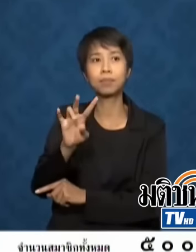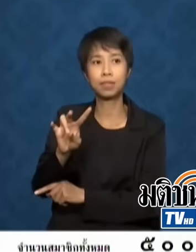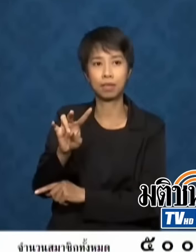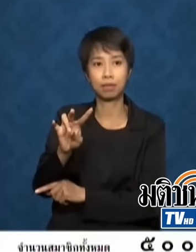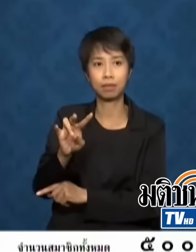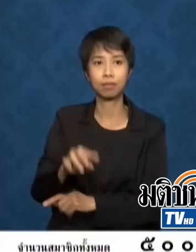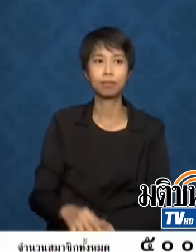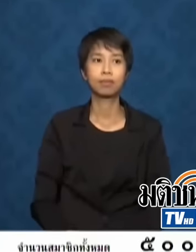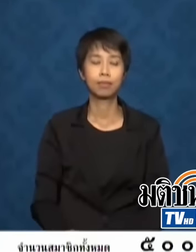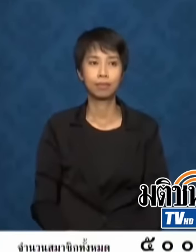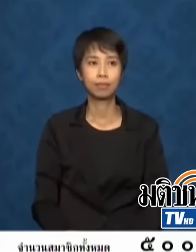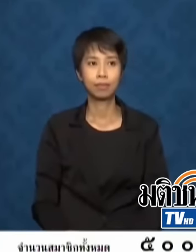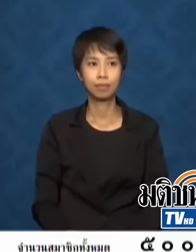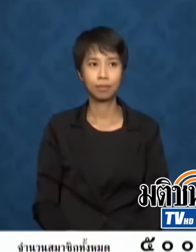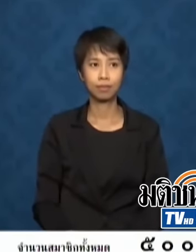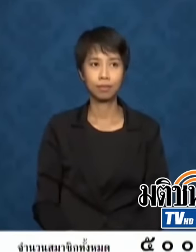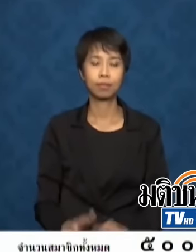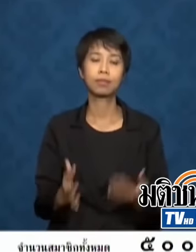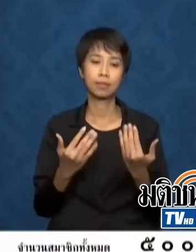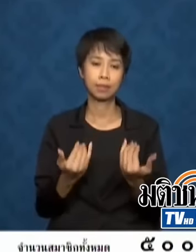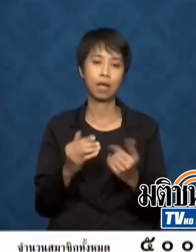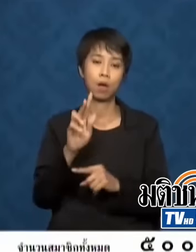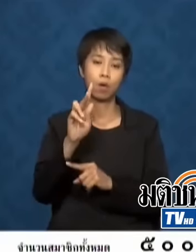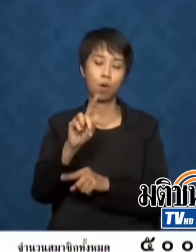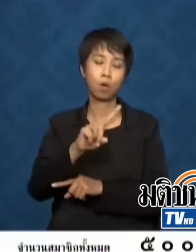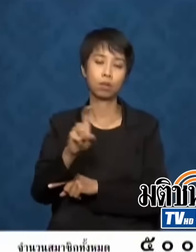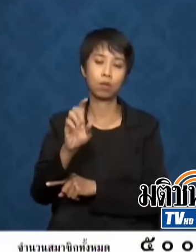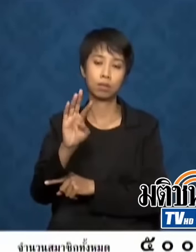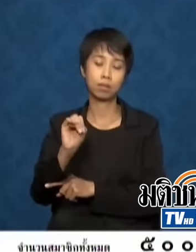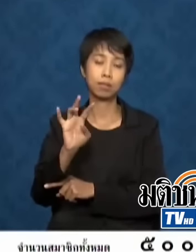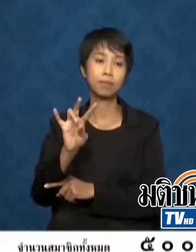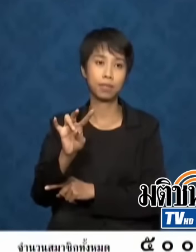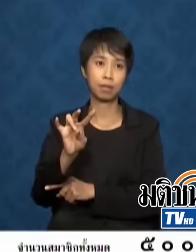ท่านประธานครับข้อ147